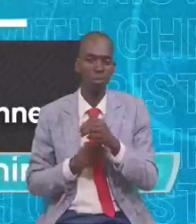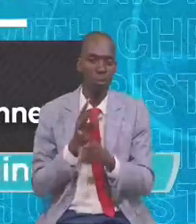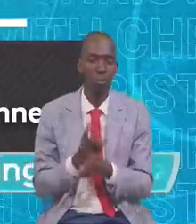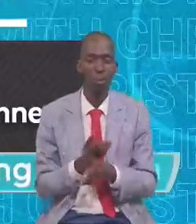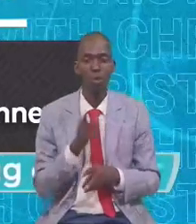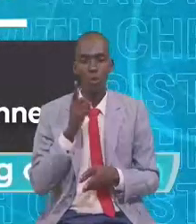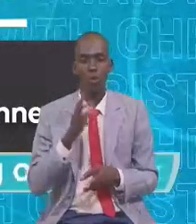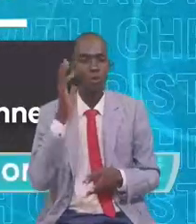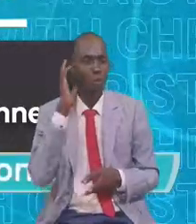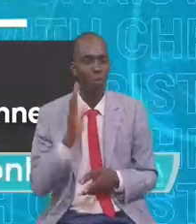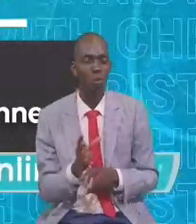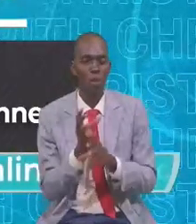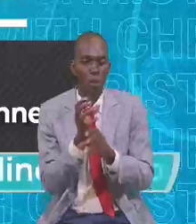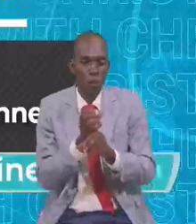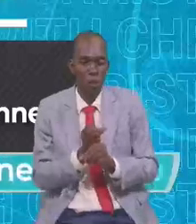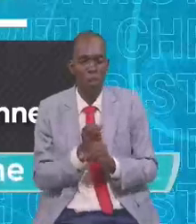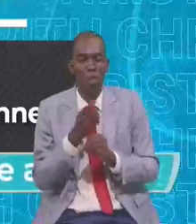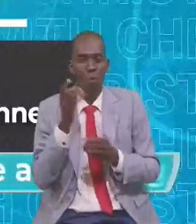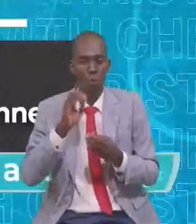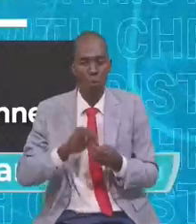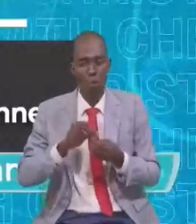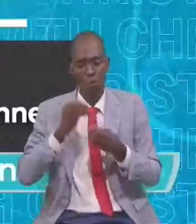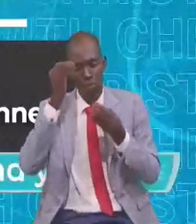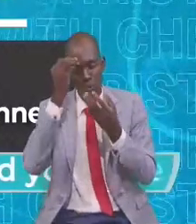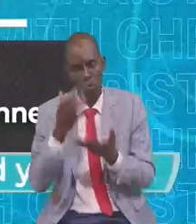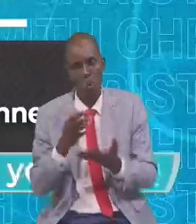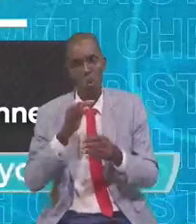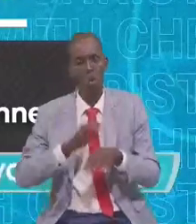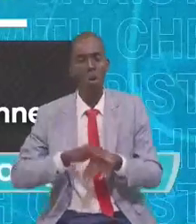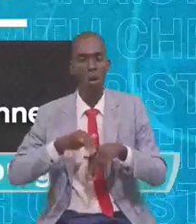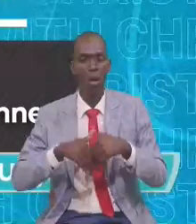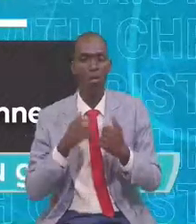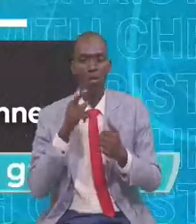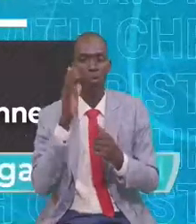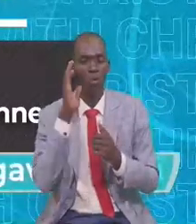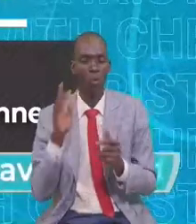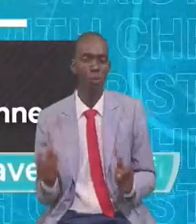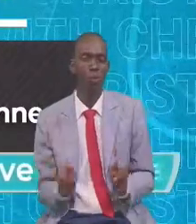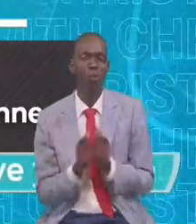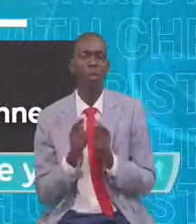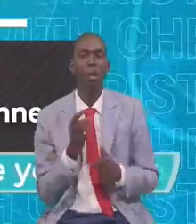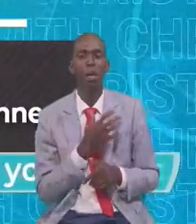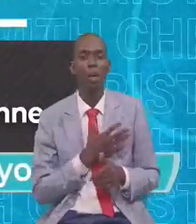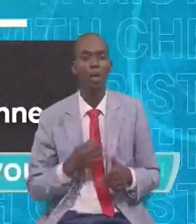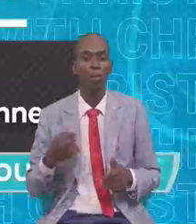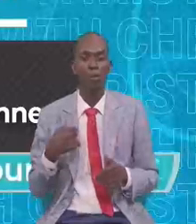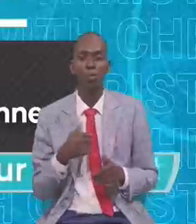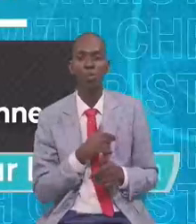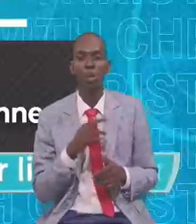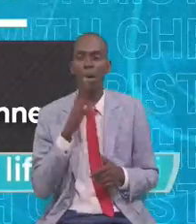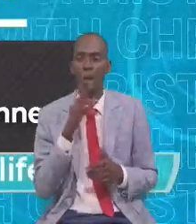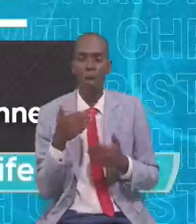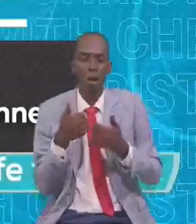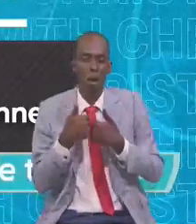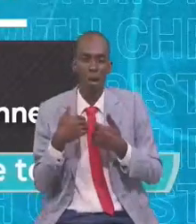Et il y aura donc un banquet pour les nouveaux convertis qui aura lieu